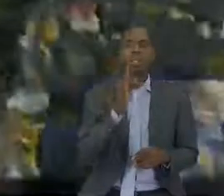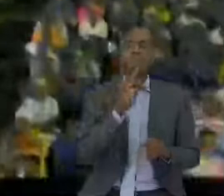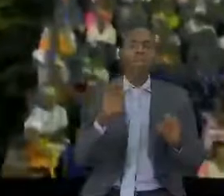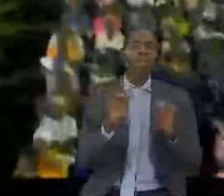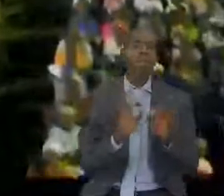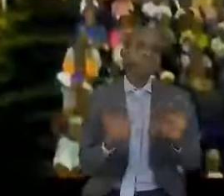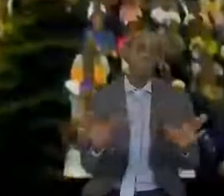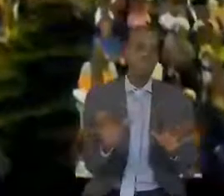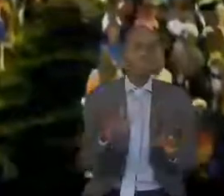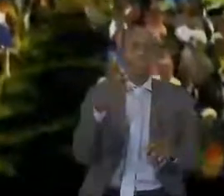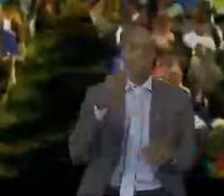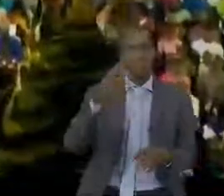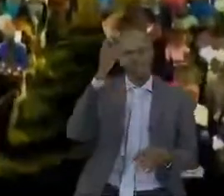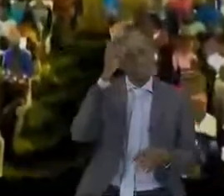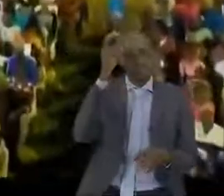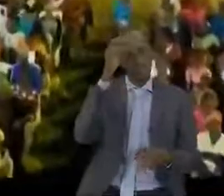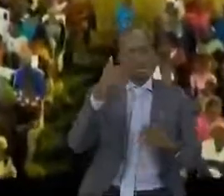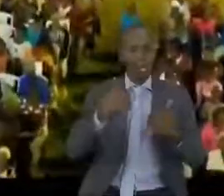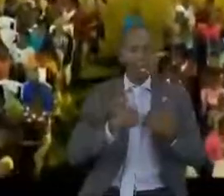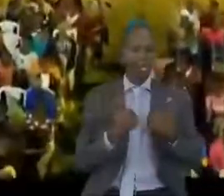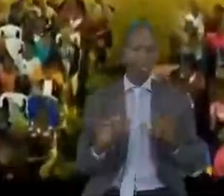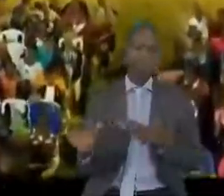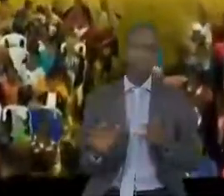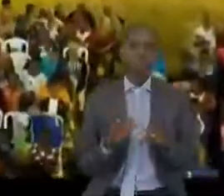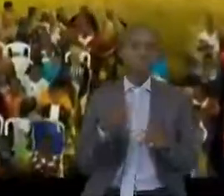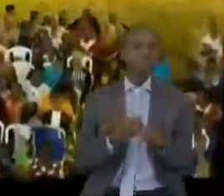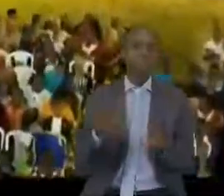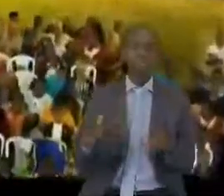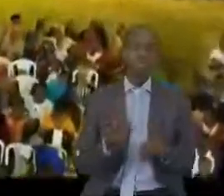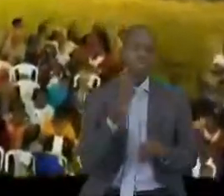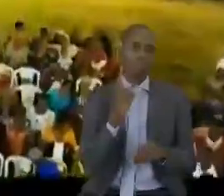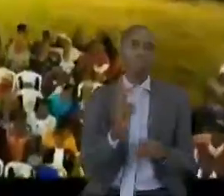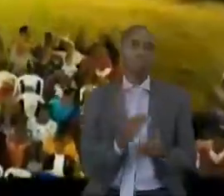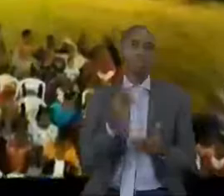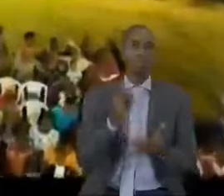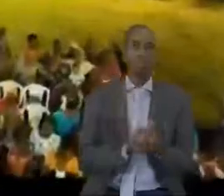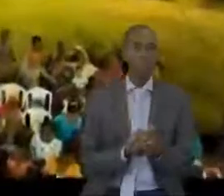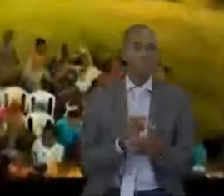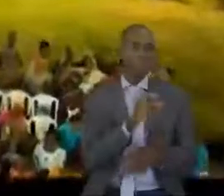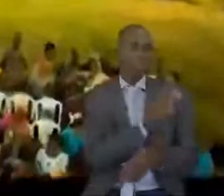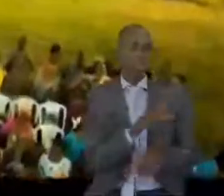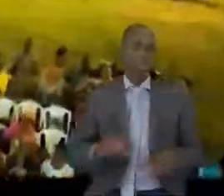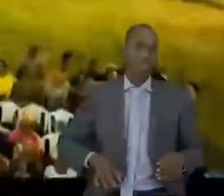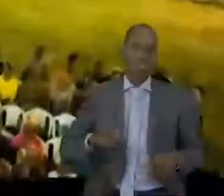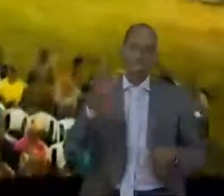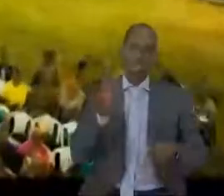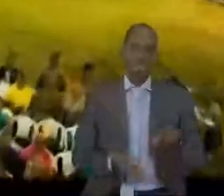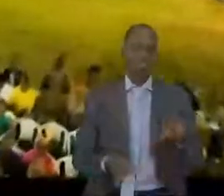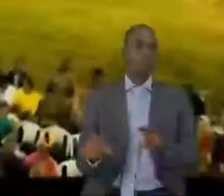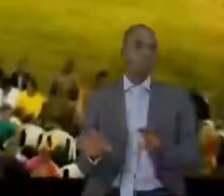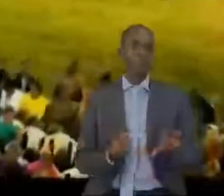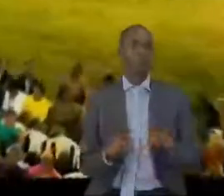il n'y a rien que le diable a fait dans la vie de qui que ce soit que Christ ne peut pas